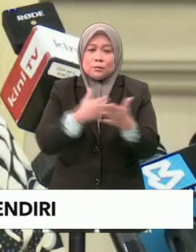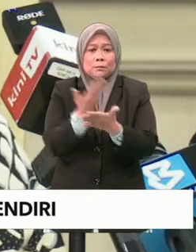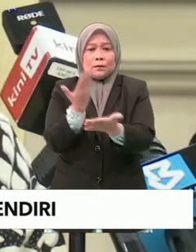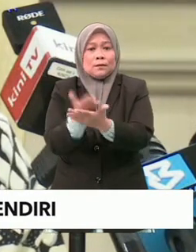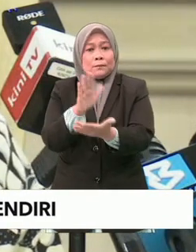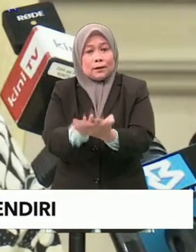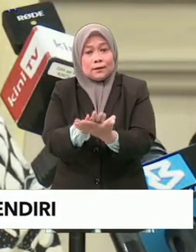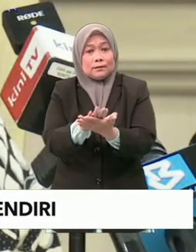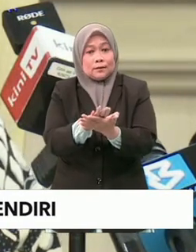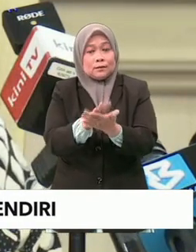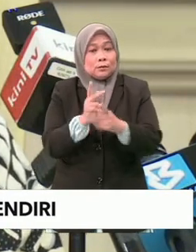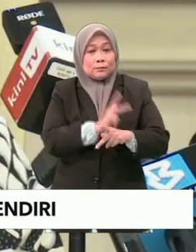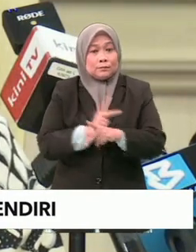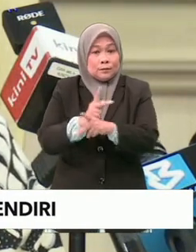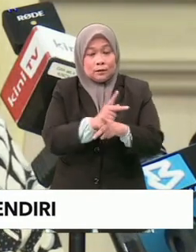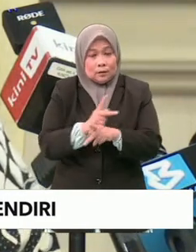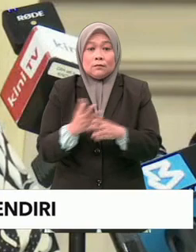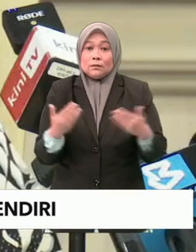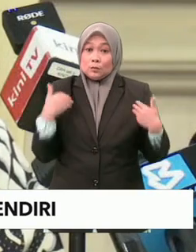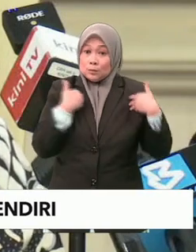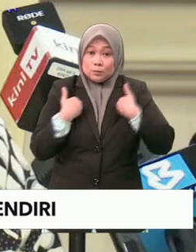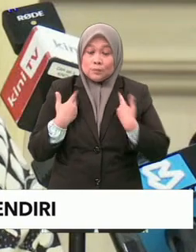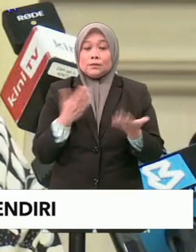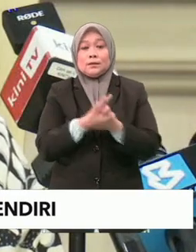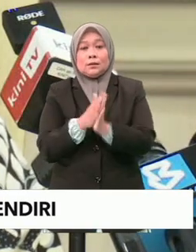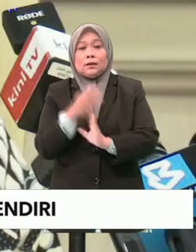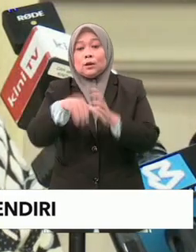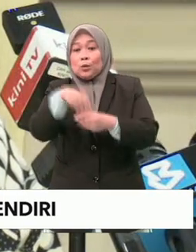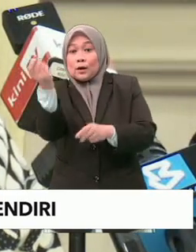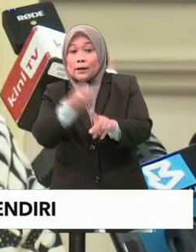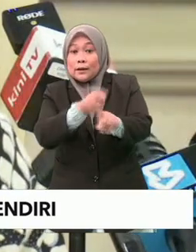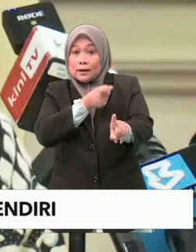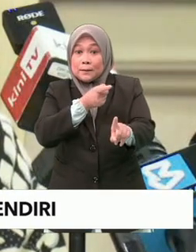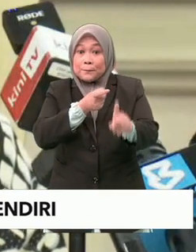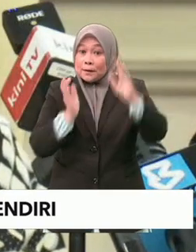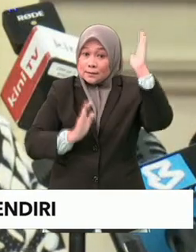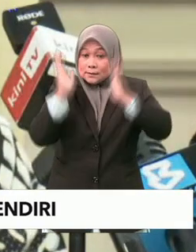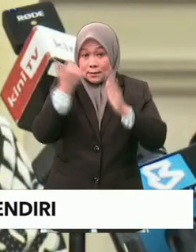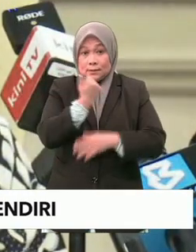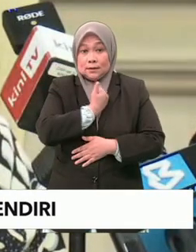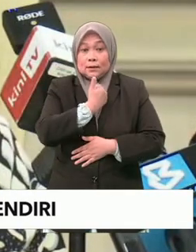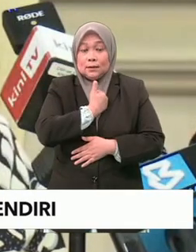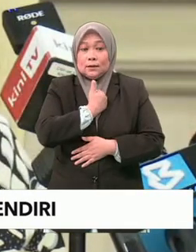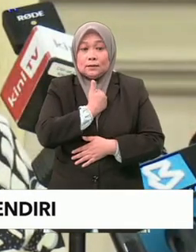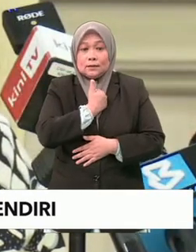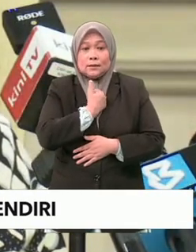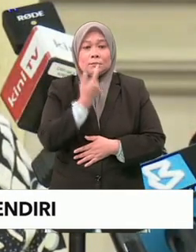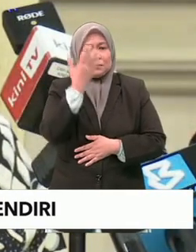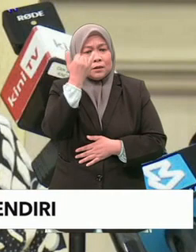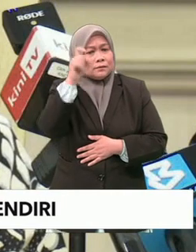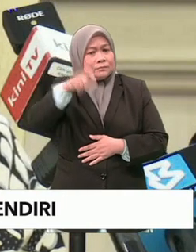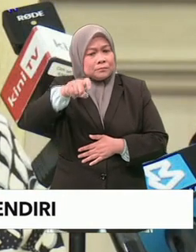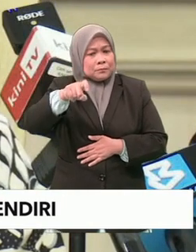makanan ternak kan ataupun feedmill tuh eh dikeluarkan dalam negara ini memerlukan